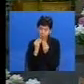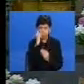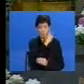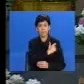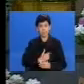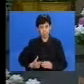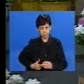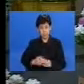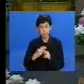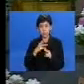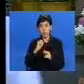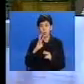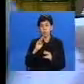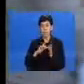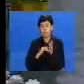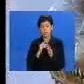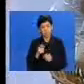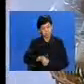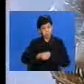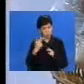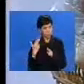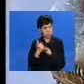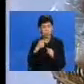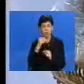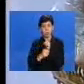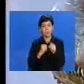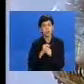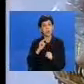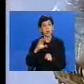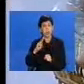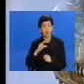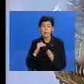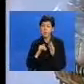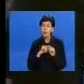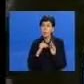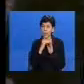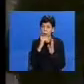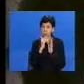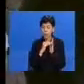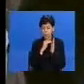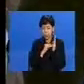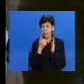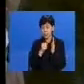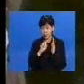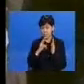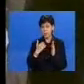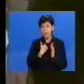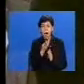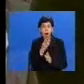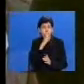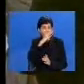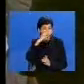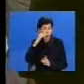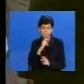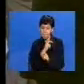เช่นนายสมชายคำแหงศรีเกษตรกรดีเด่นปี2552ภาคเหนือตอนล่าง17จังหวัดนำข้าวหอมมะลิปล